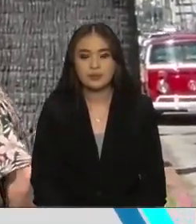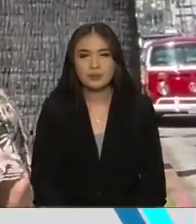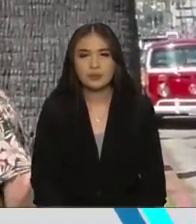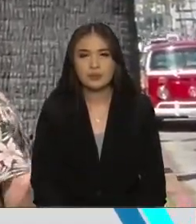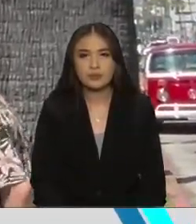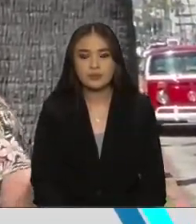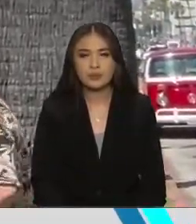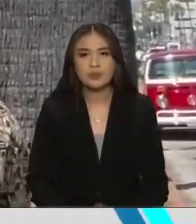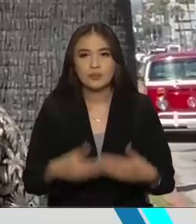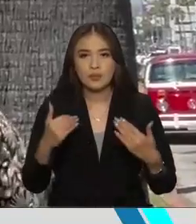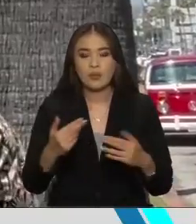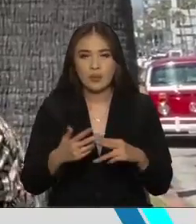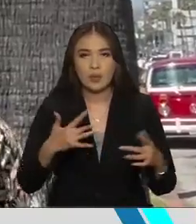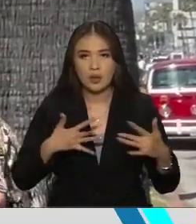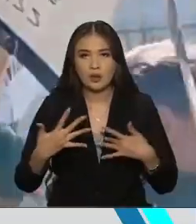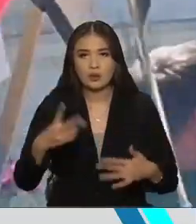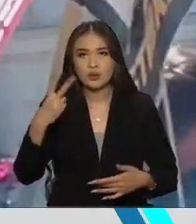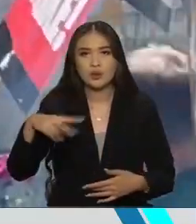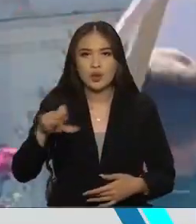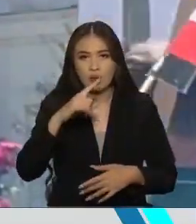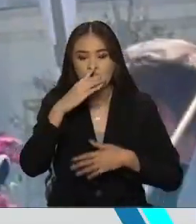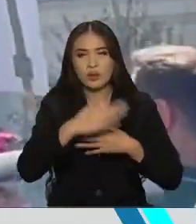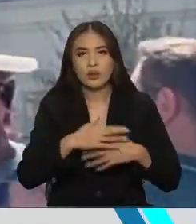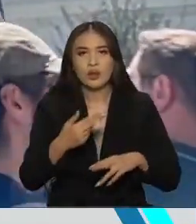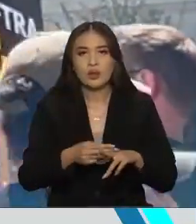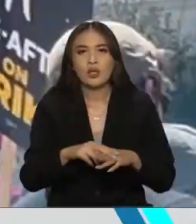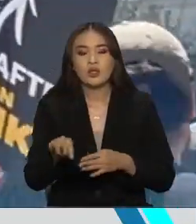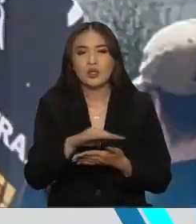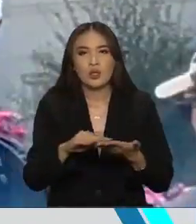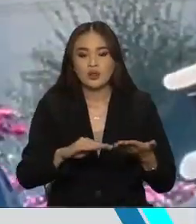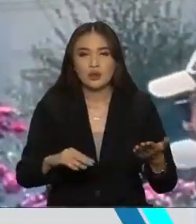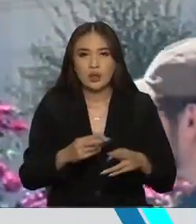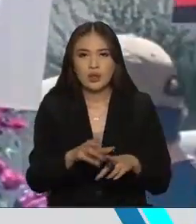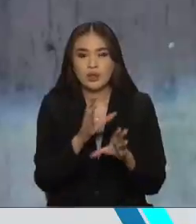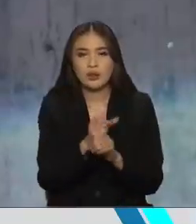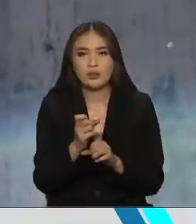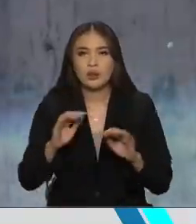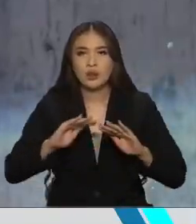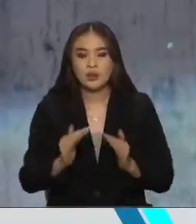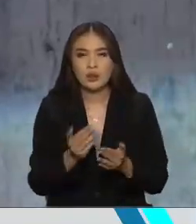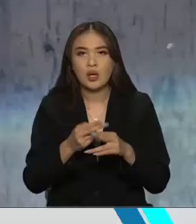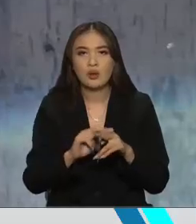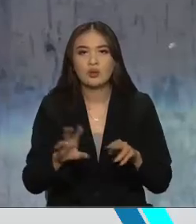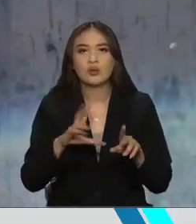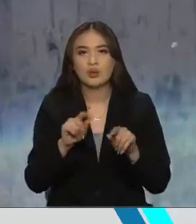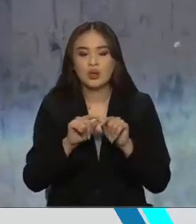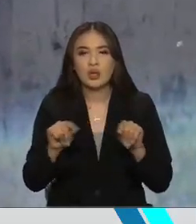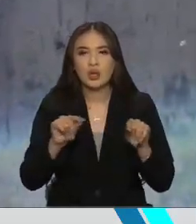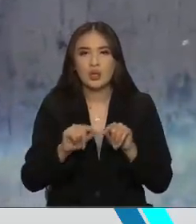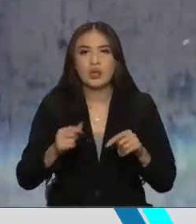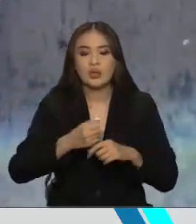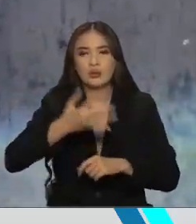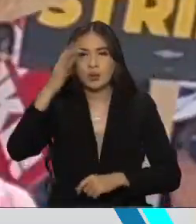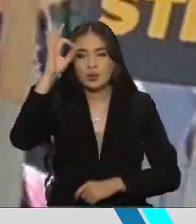Hollywood aktörlerinin geri ulditip jatkanına 2 aptağa tayat. Al jazuşlarının en ülken degen film jane tele öndürüşlerden ғимараттар маңында атой